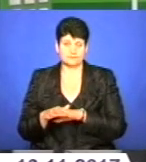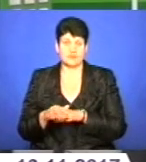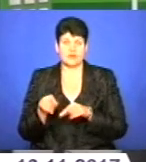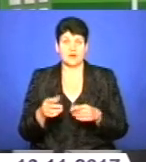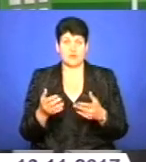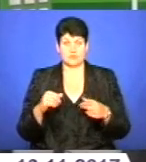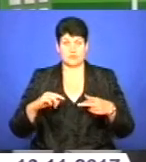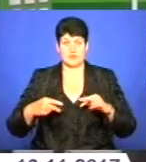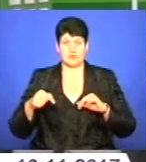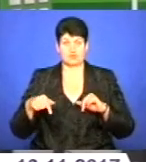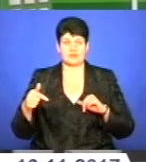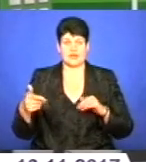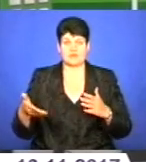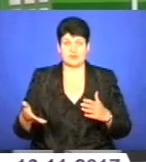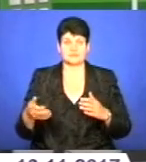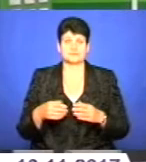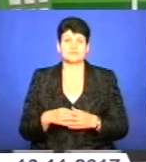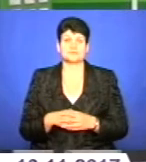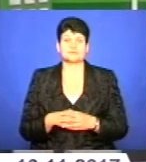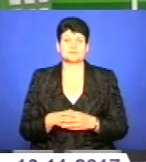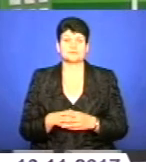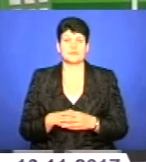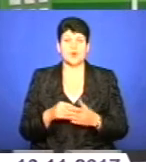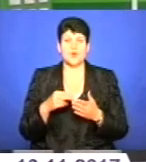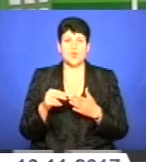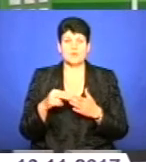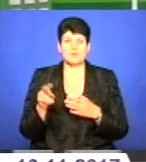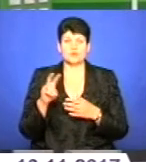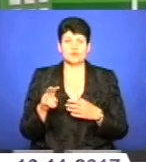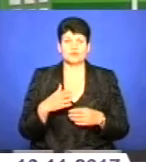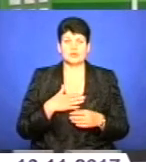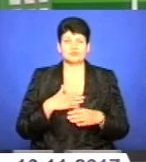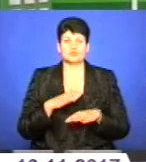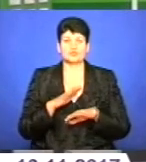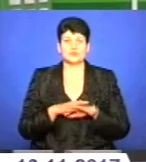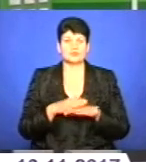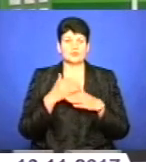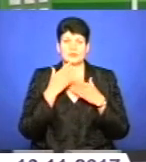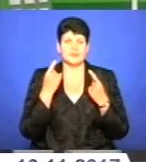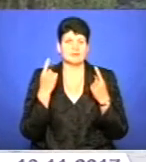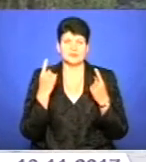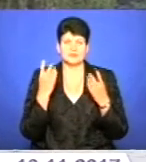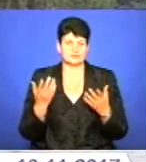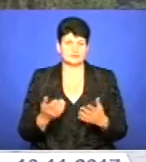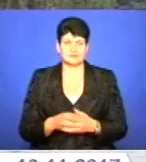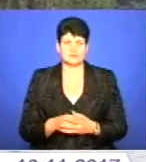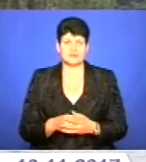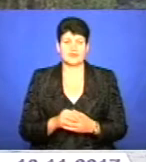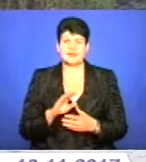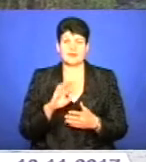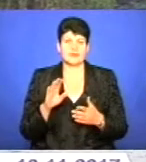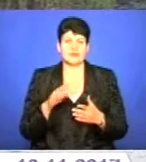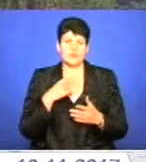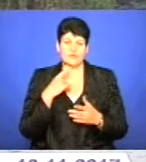їх потім обмінюють на гривні. Купівлі валюти в нашому банку останнім часом немає великого ажіотажу. Не для запису